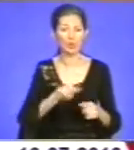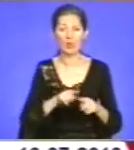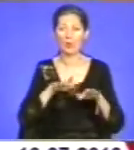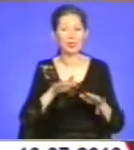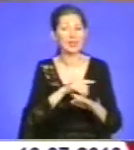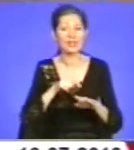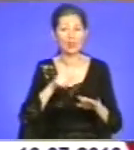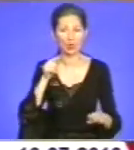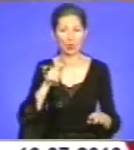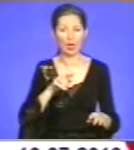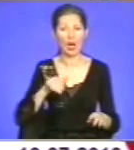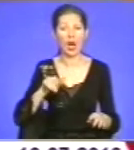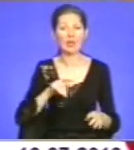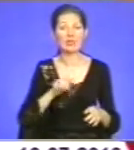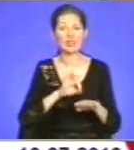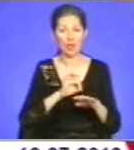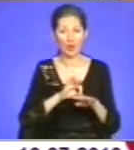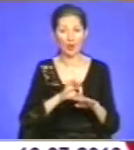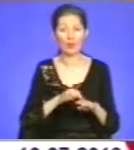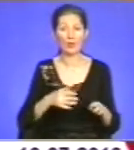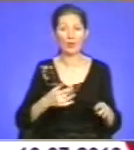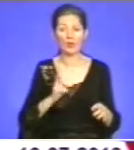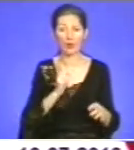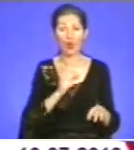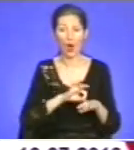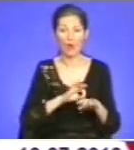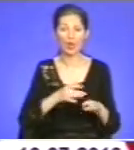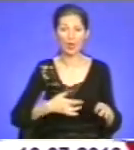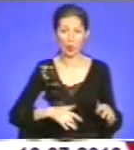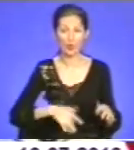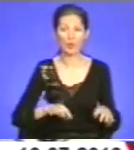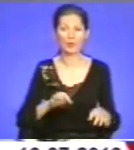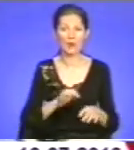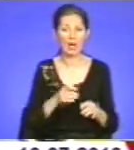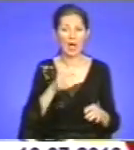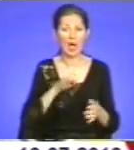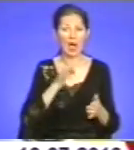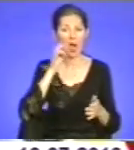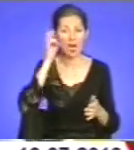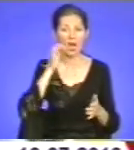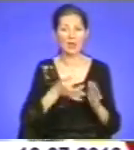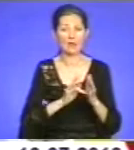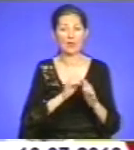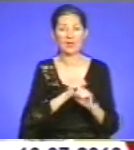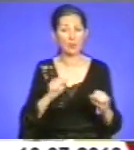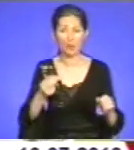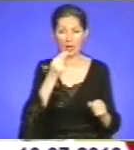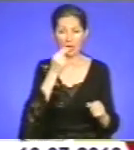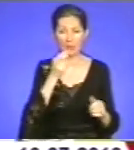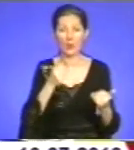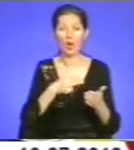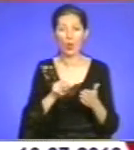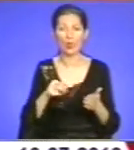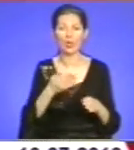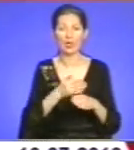захворюваннями шлунково-кишкового тракту рані кавуни краще не їсти. Ми придбали частинку кавуна і зараз дізнаємося, чи вміст нітратів не перевищує